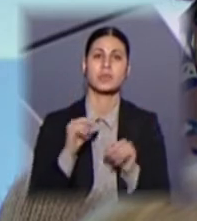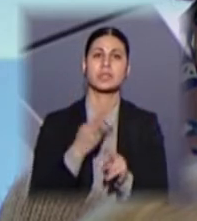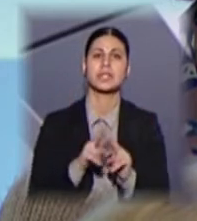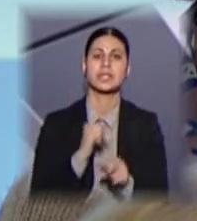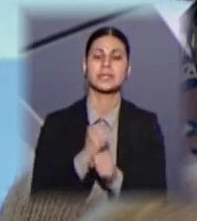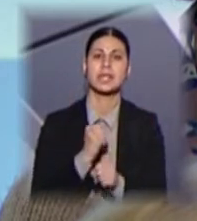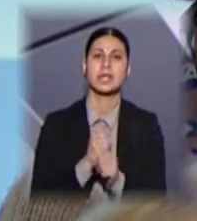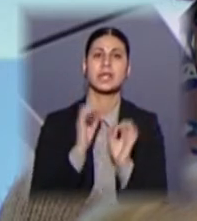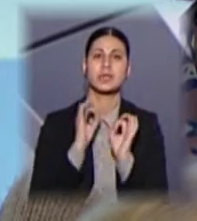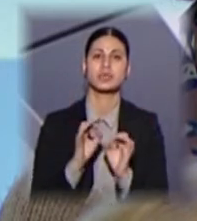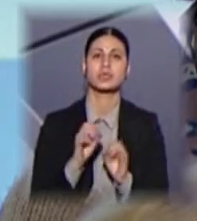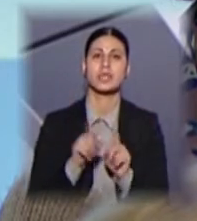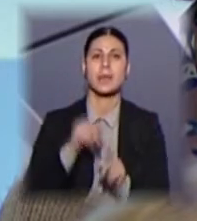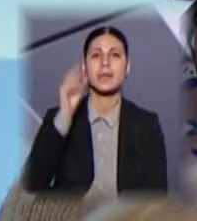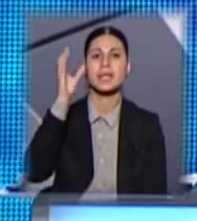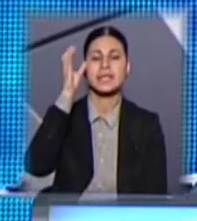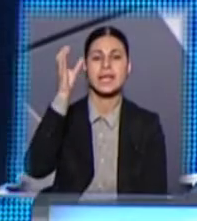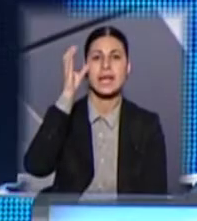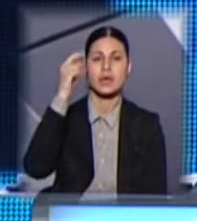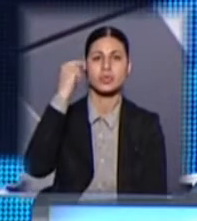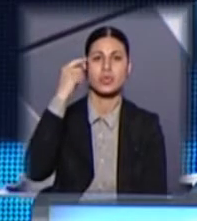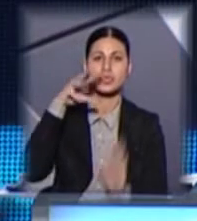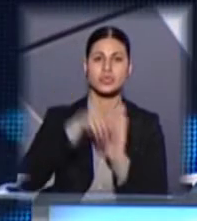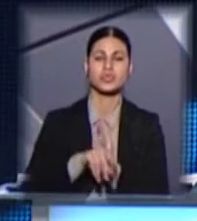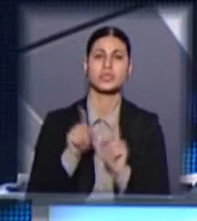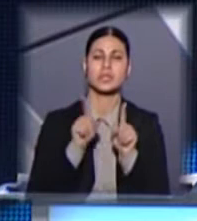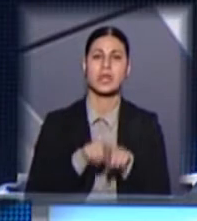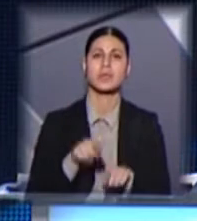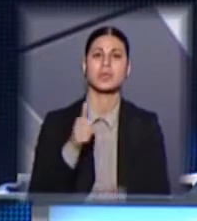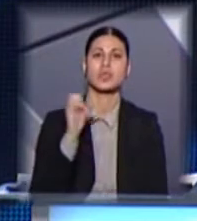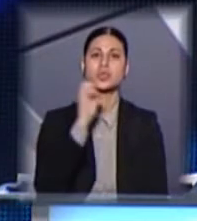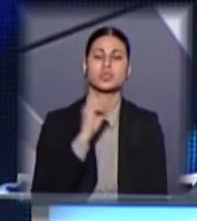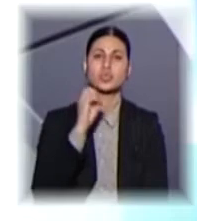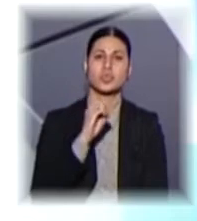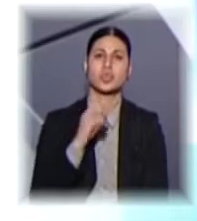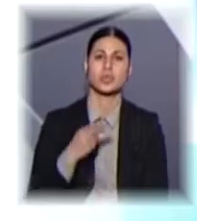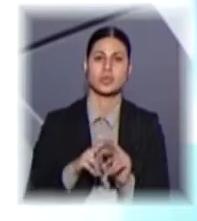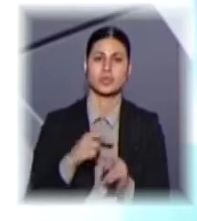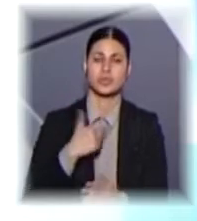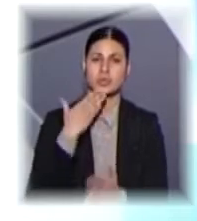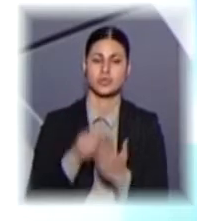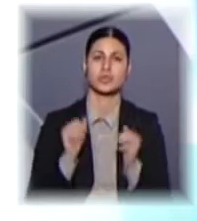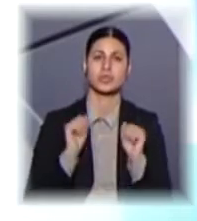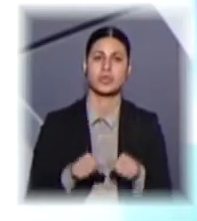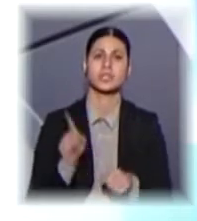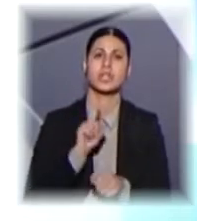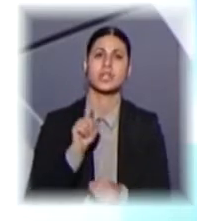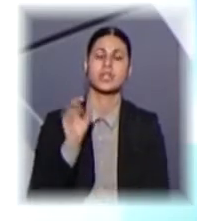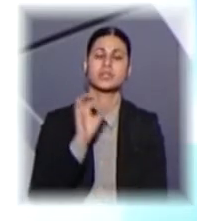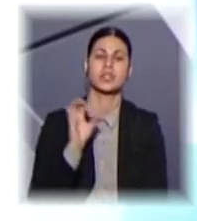სწორედ ინტელექტუალურ საკუთრებასთან მიმართებაში, მათ შორის ტოლობის ნიშნის დასმა, როგორც უფლების დარღვევის კუთხით ბუნებრივია ჩვენ შეგვიძლია. ეხლა რაც